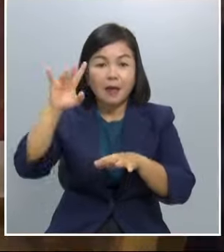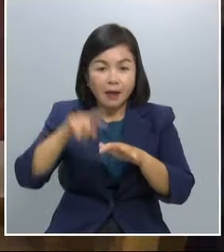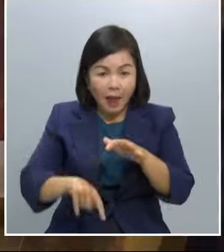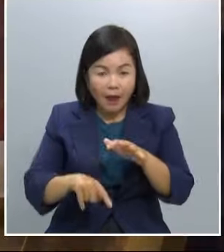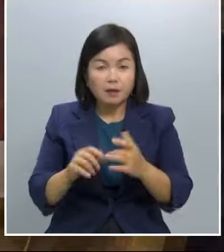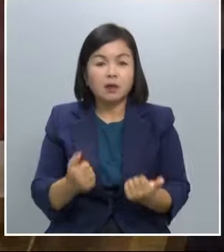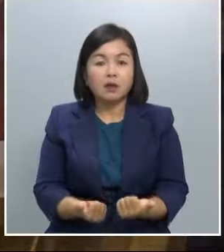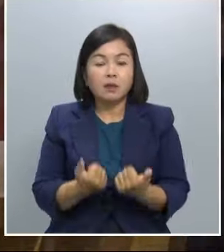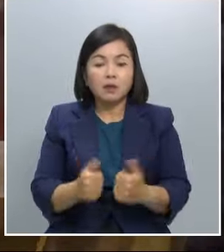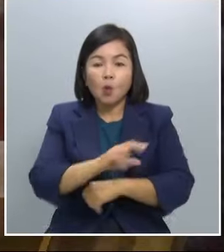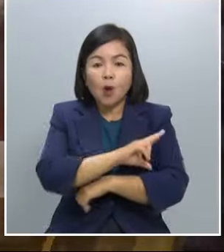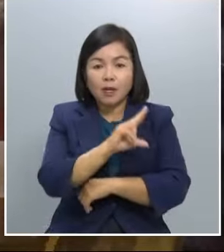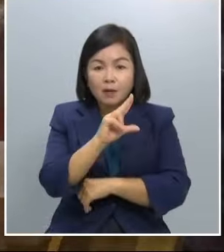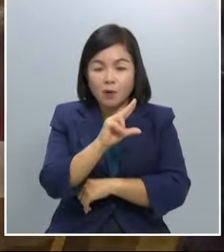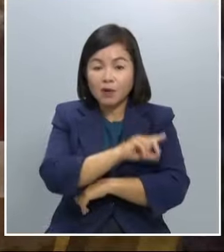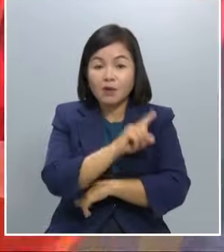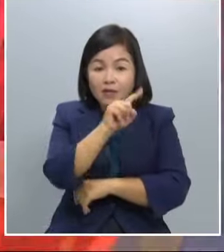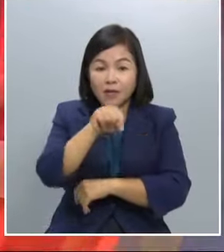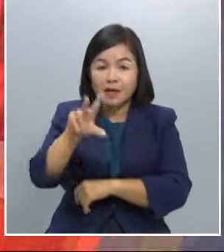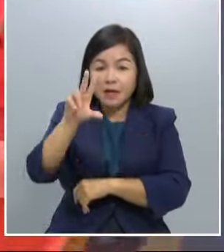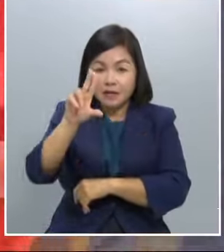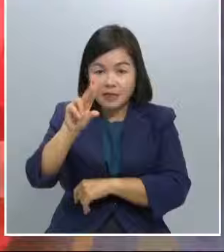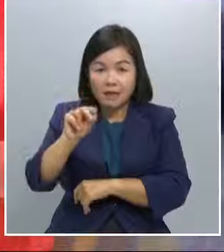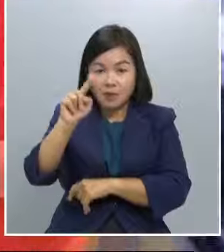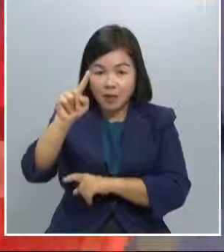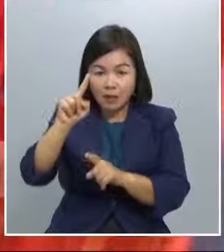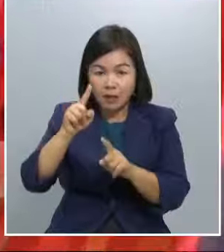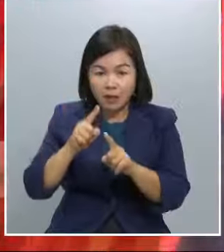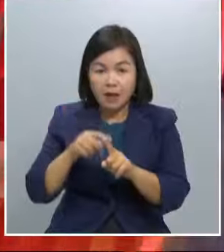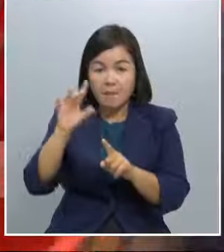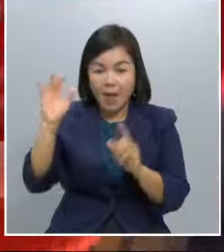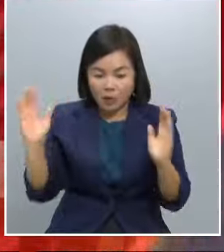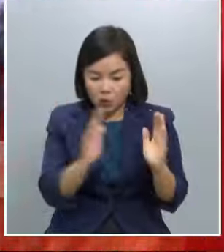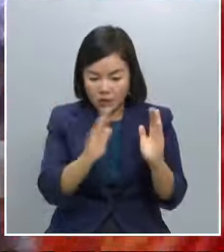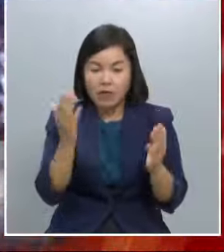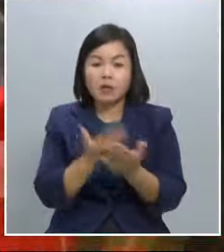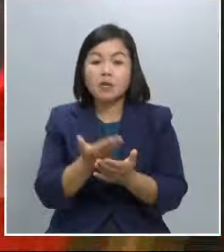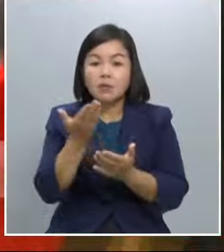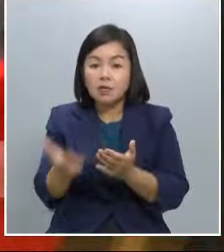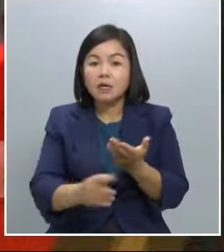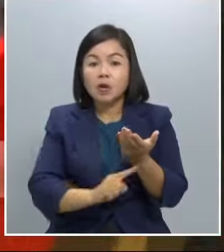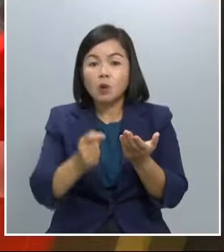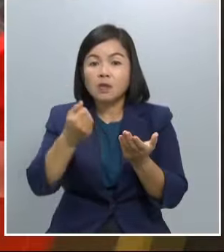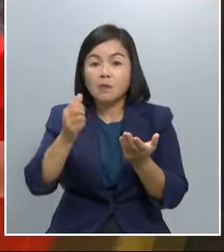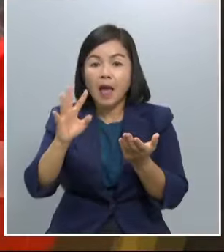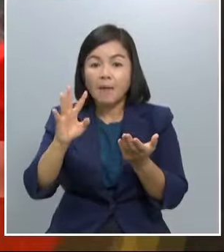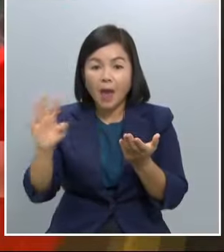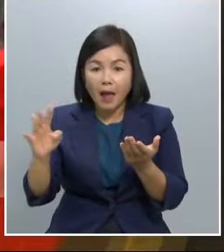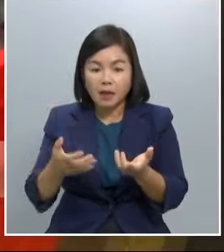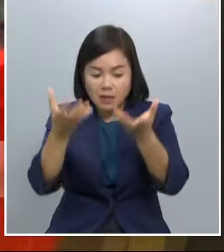1-31สิงหาคมเป็นวันเวลารับซื้อและถึงเมื่อวานรับซื้อไปแล้ว